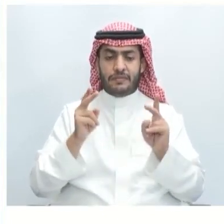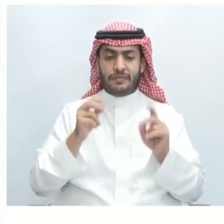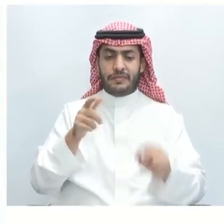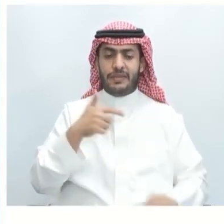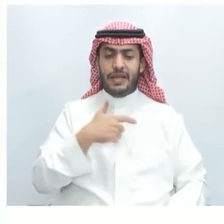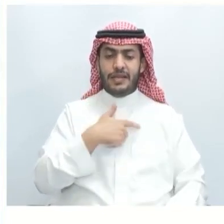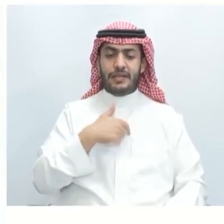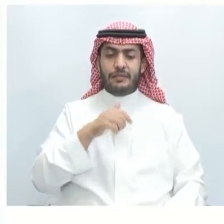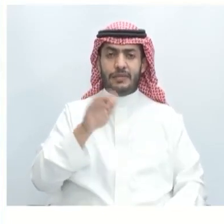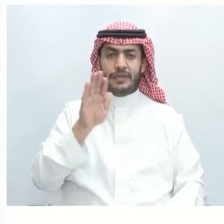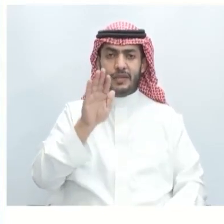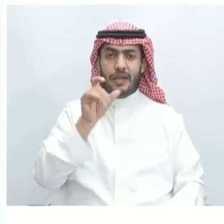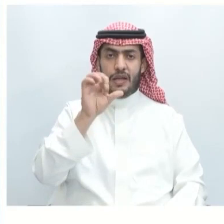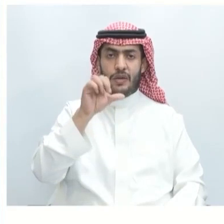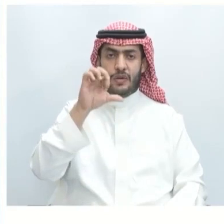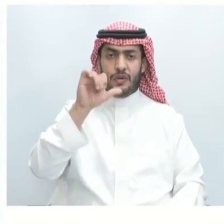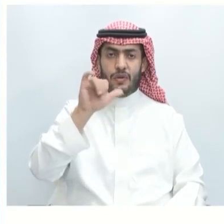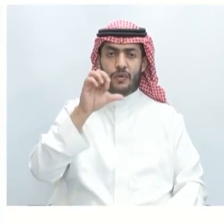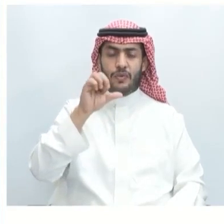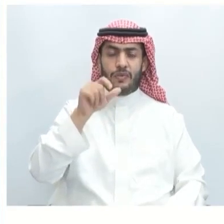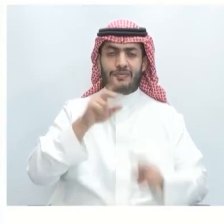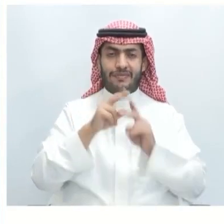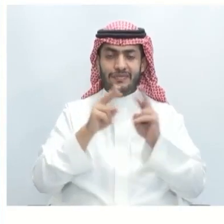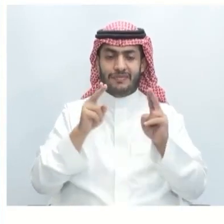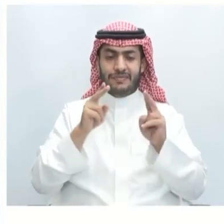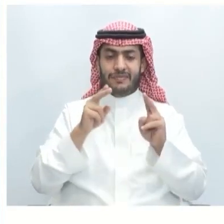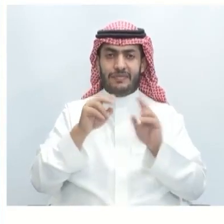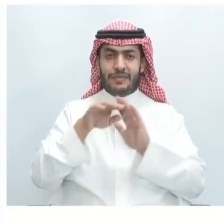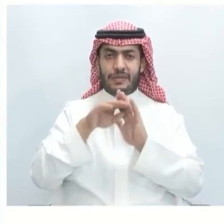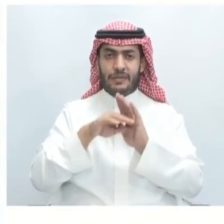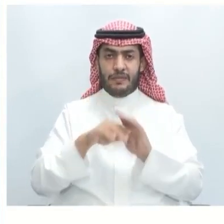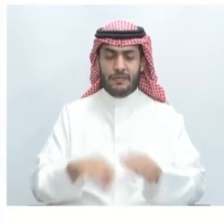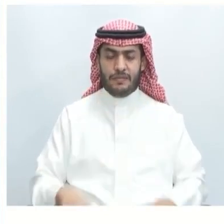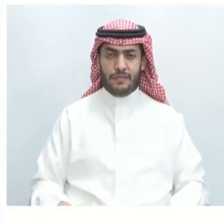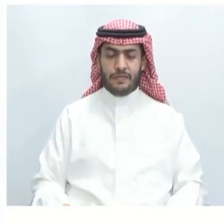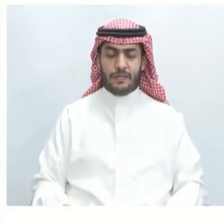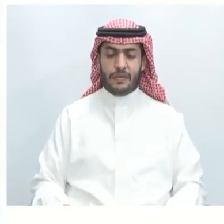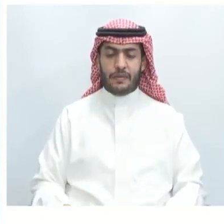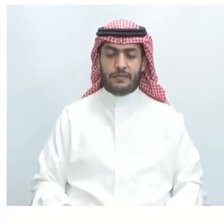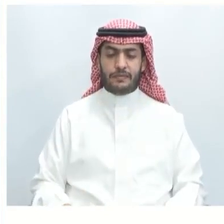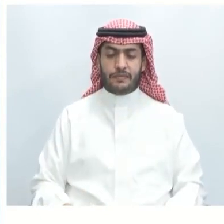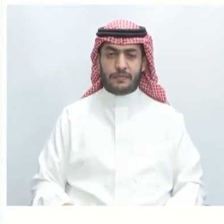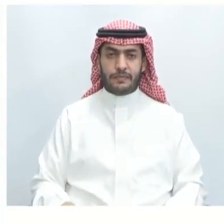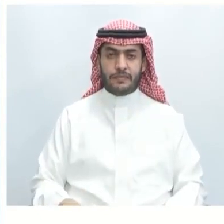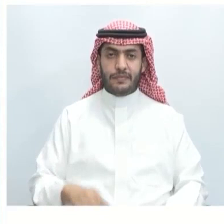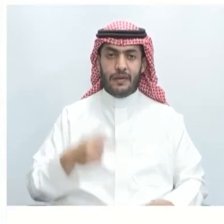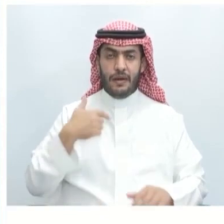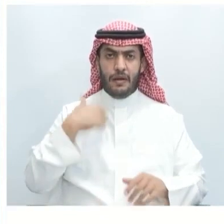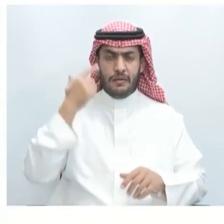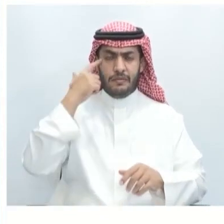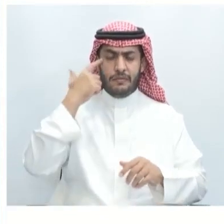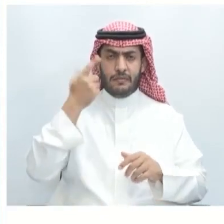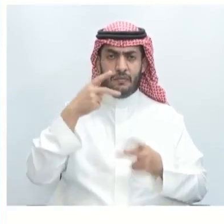وبالتالي من خلال هذا التساؤل سيقودنا الى العديد من السيناريوهات او الاوضاع المختلفه لذلك متخذ القرار هو